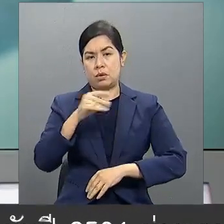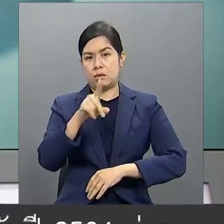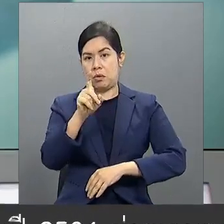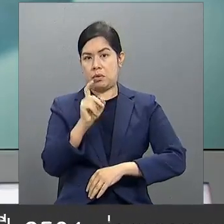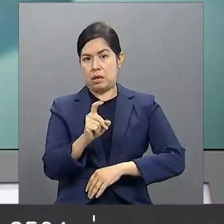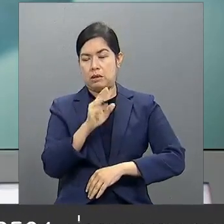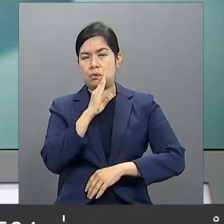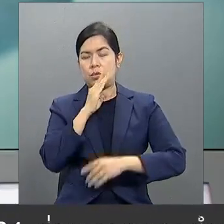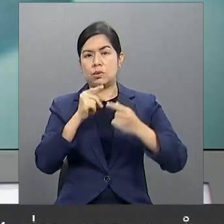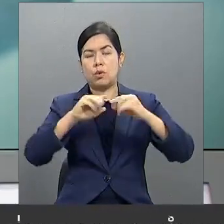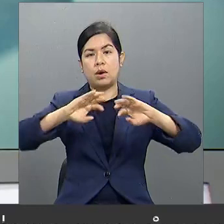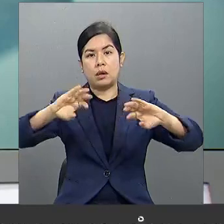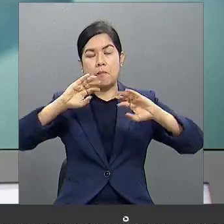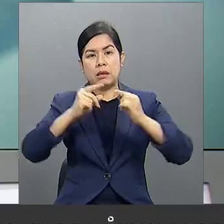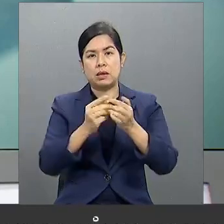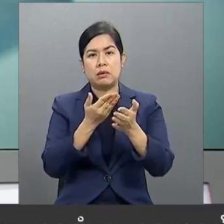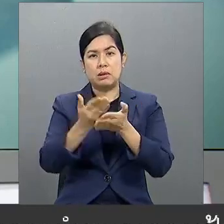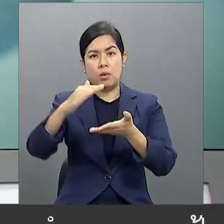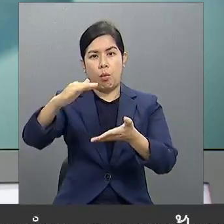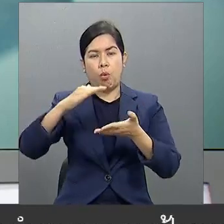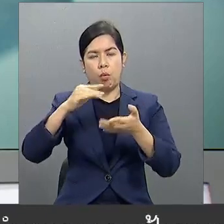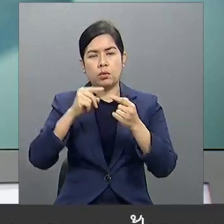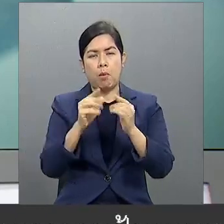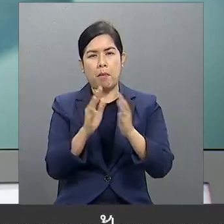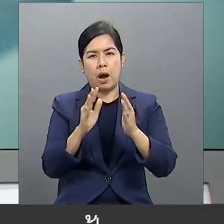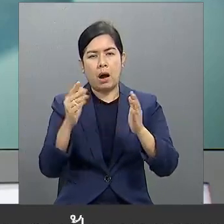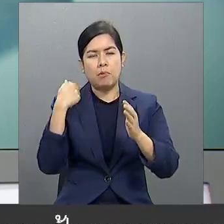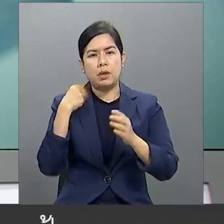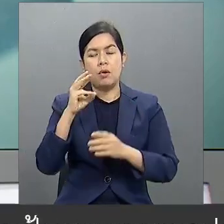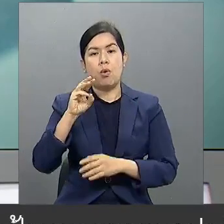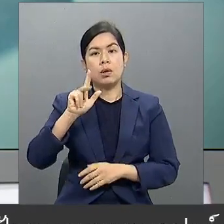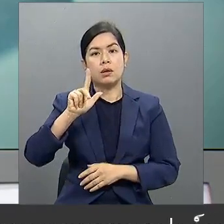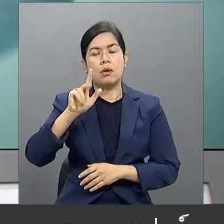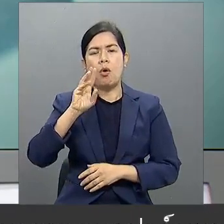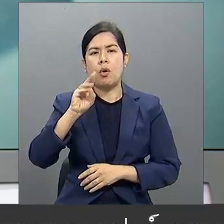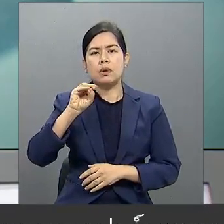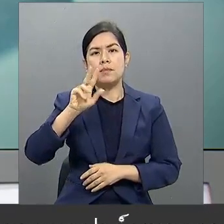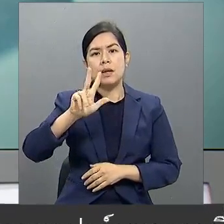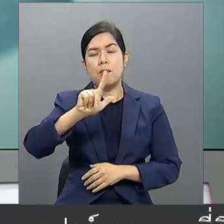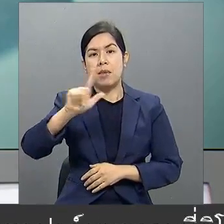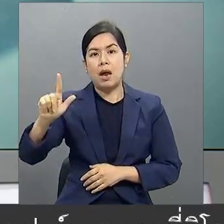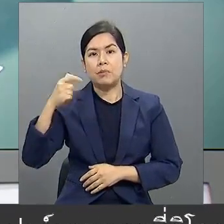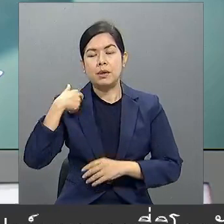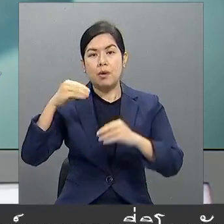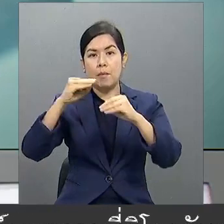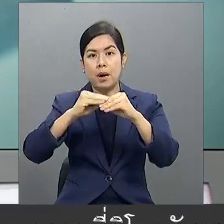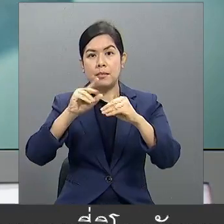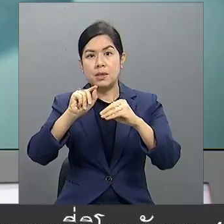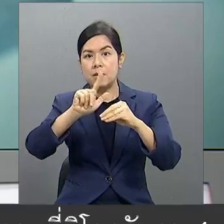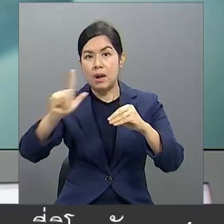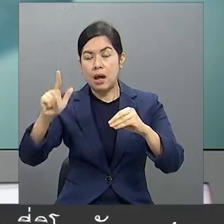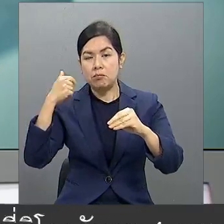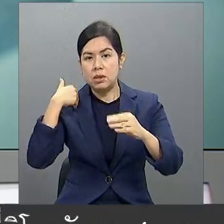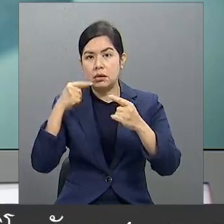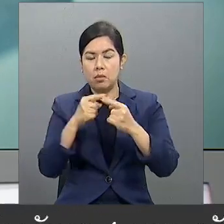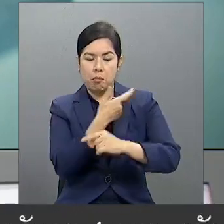ยอะแยะบอกว่า63ล้านโดสแล้วตอนนี้ก็มีแนวโน้มว่าจะไปขอเพิ่มอีก20ล้านโดสอยากจะให้ฉีดครอบคลุม40ล้านคนนะคะ